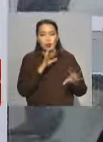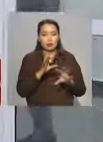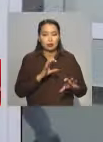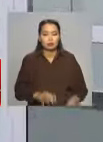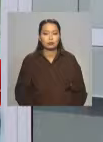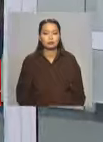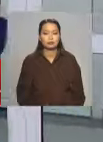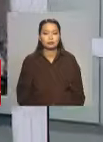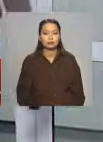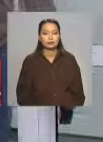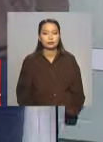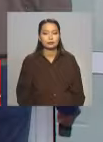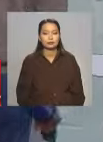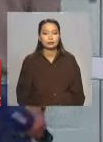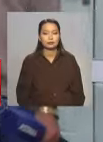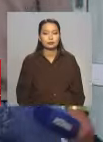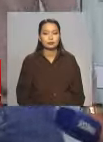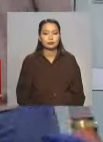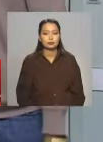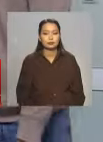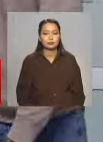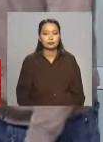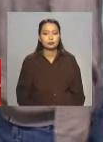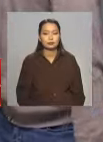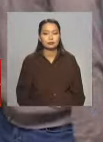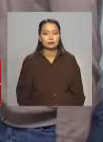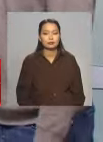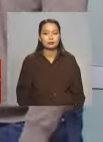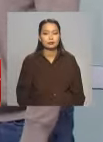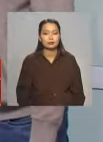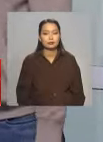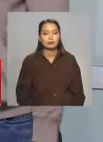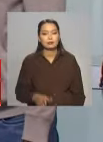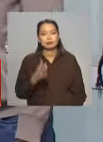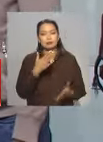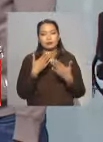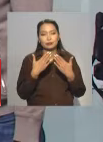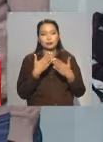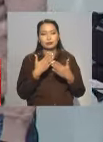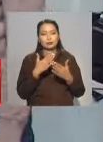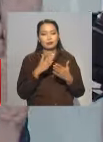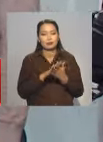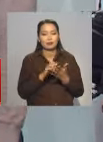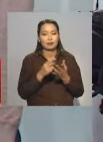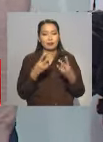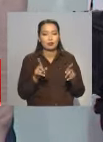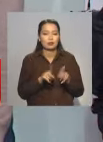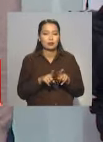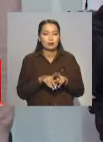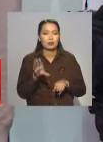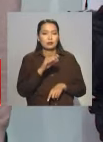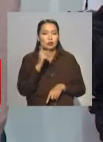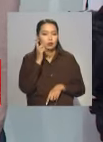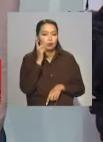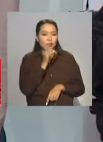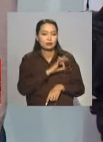Аргүл, жұмысқа бола сыйластығымды сызат түсірмей ақ қояйық. Иә, негізі бәрібір телефонды қоғамнан ажыратып